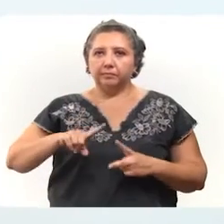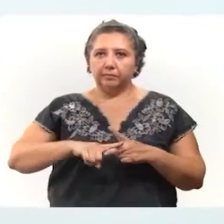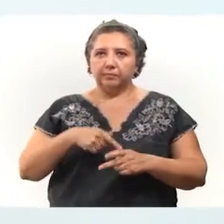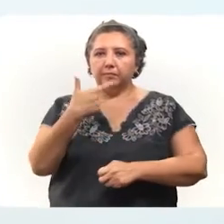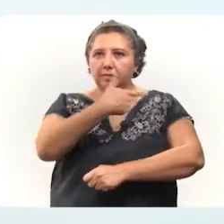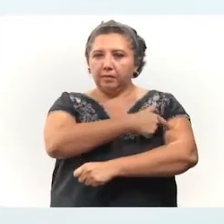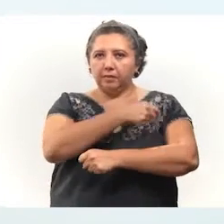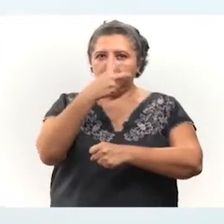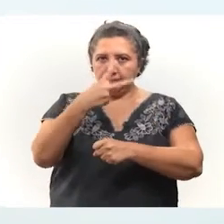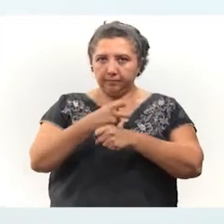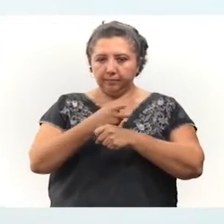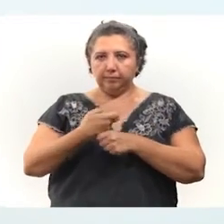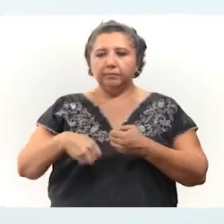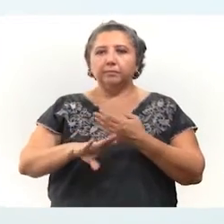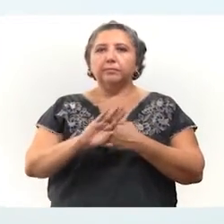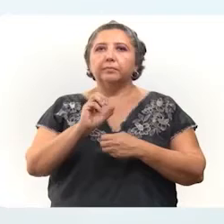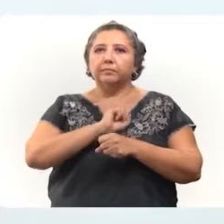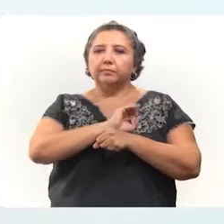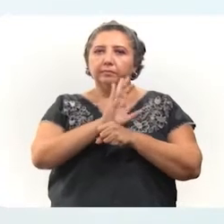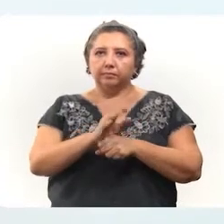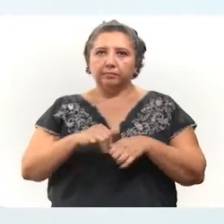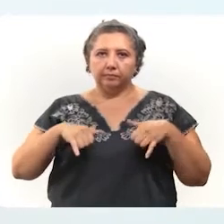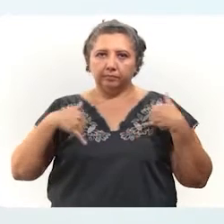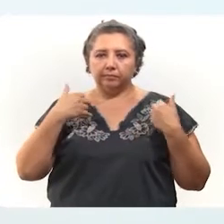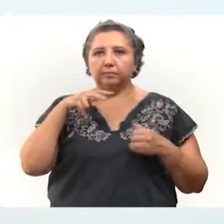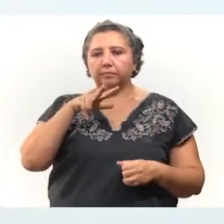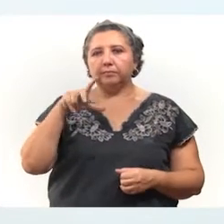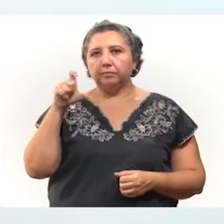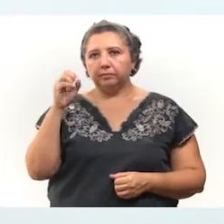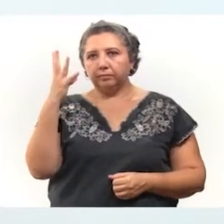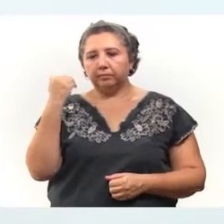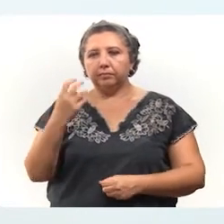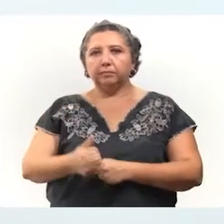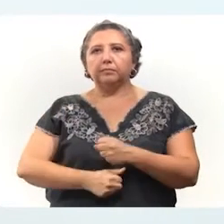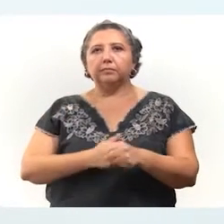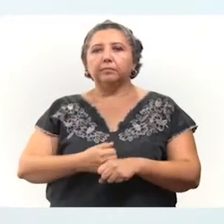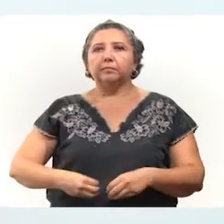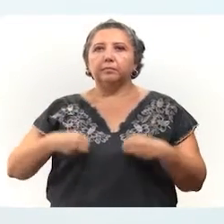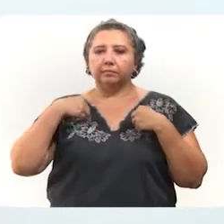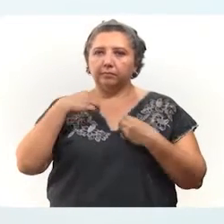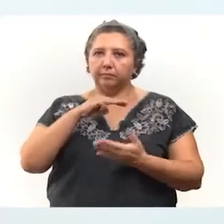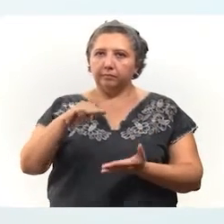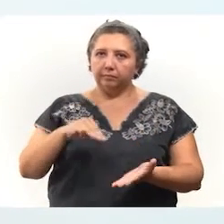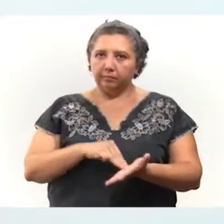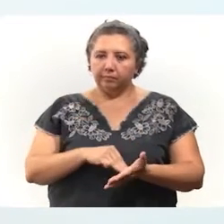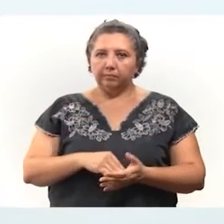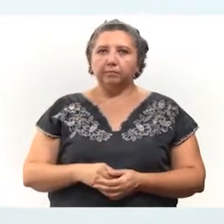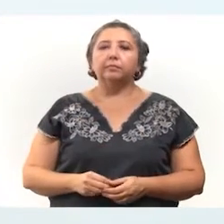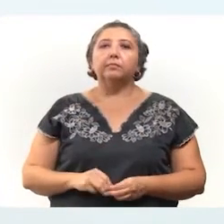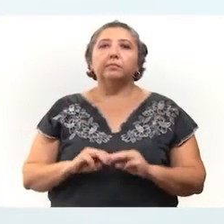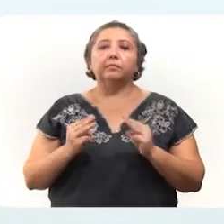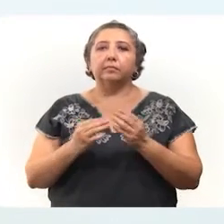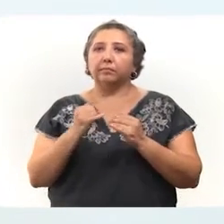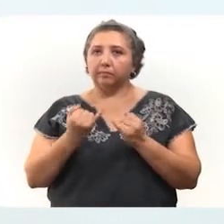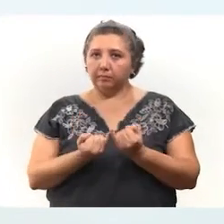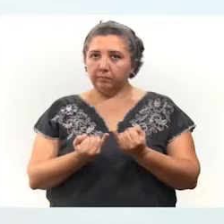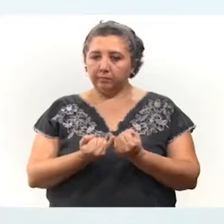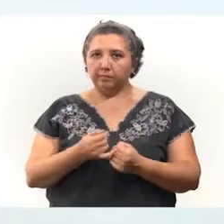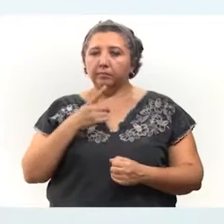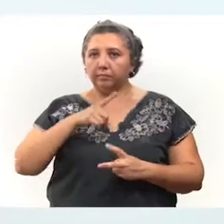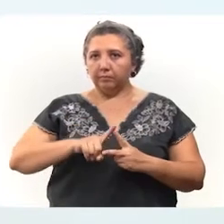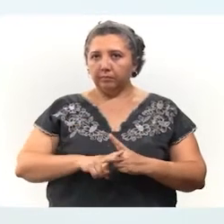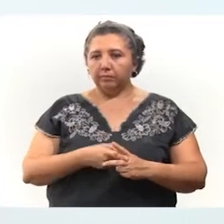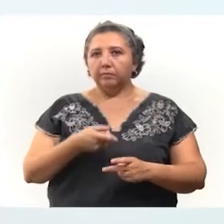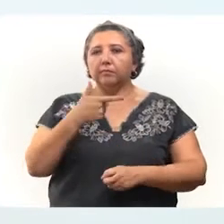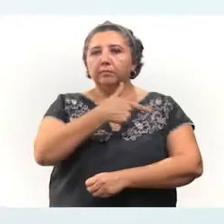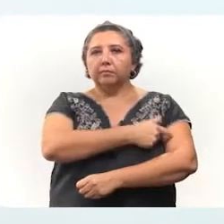ka hu tsaba le ba ku na lai ti le ma ko helo tu mek tan ka hilo ti simin yetel kanasin Abet chang uyala le, el domingo 14 de noviembre kutala,